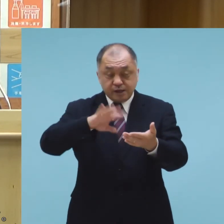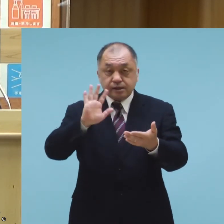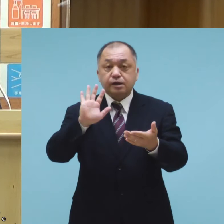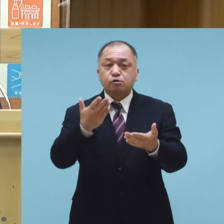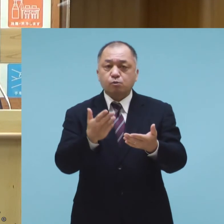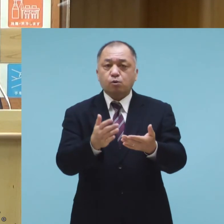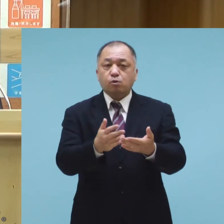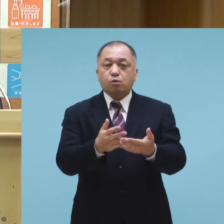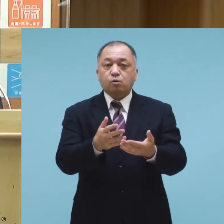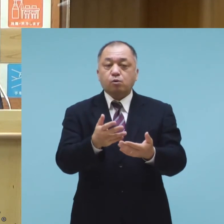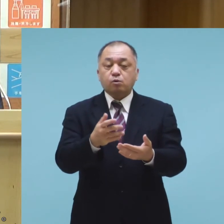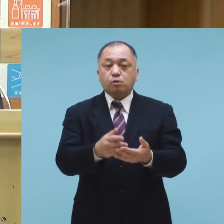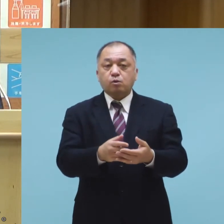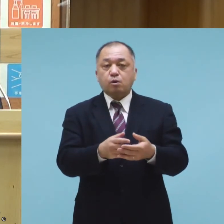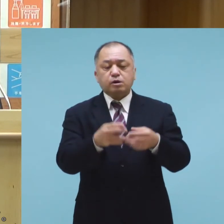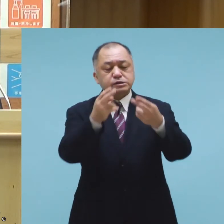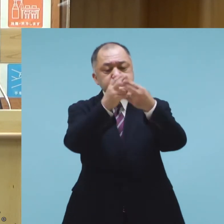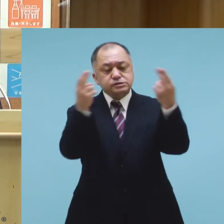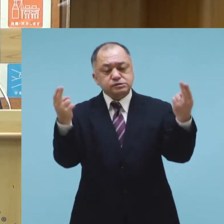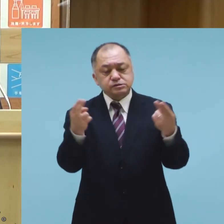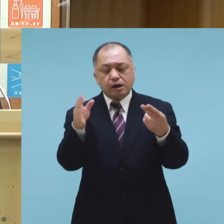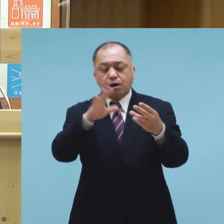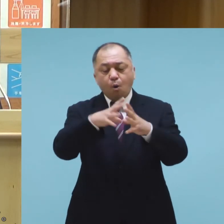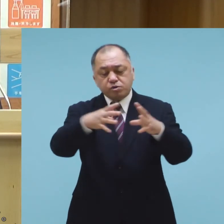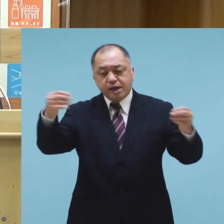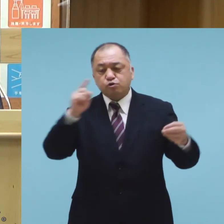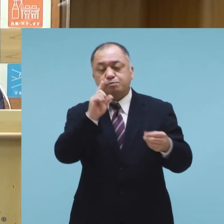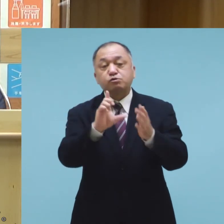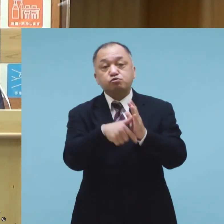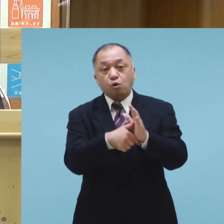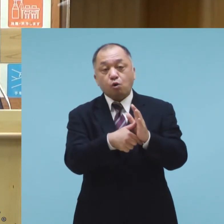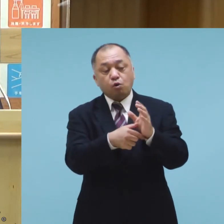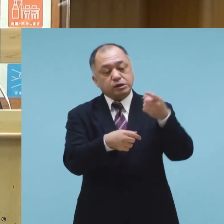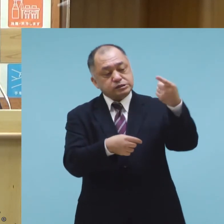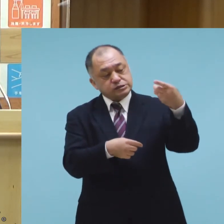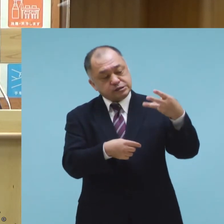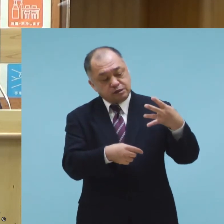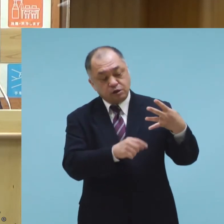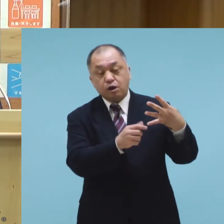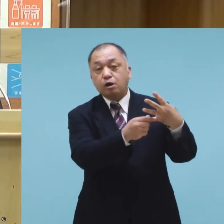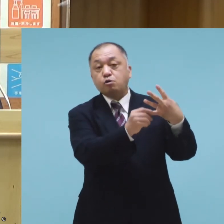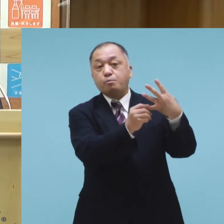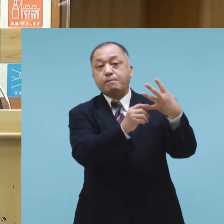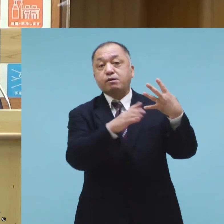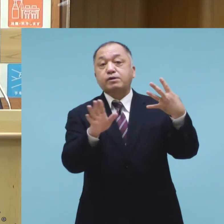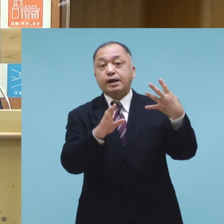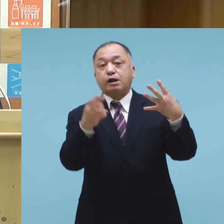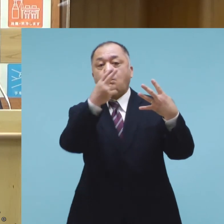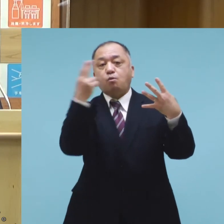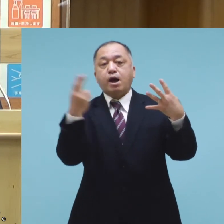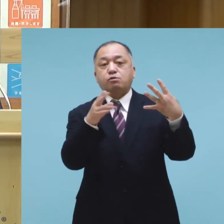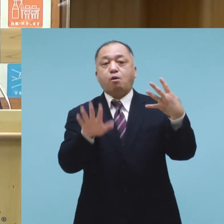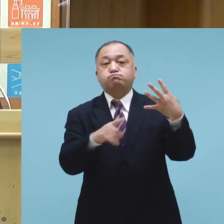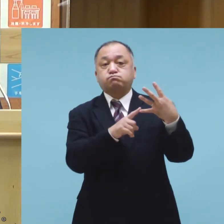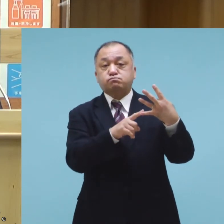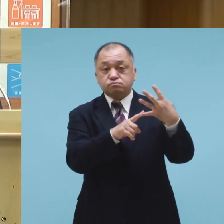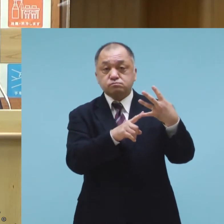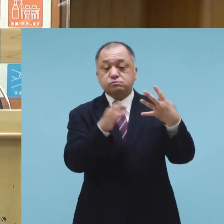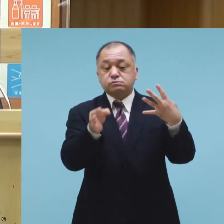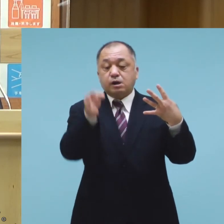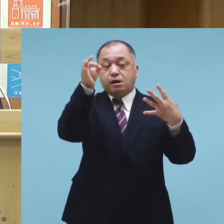で見ると多分4番目ぐらいなんですか、4番目ぐらいの多分金額になると思ってま